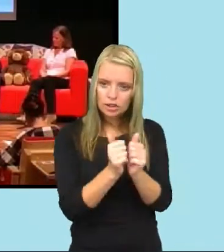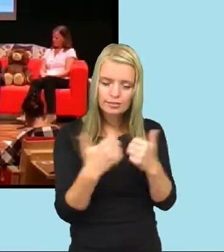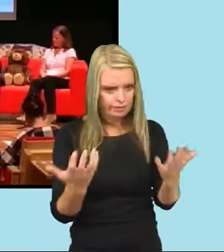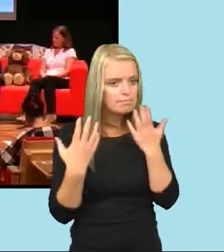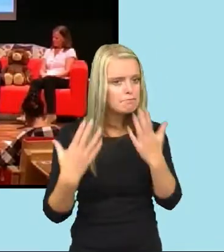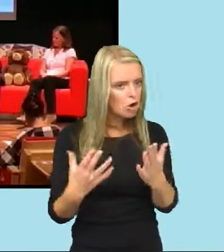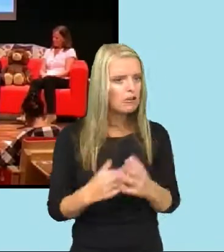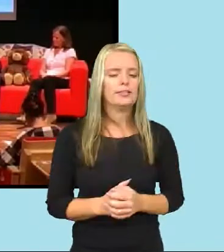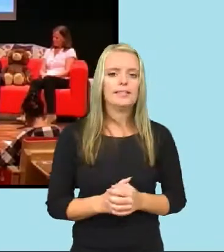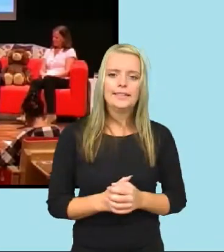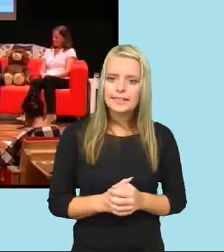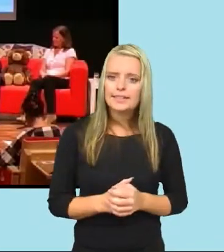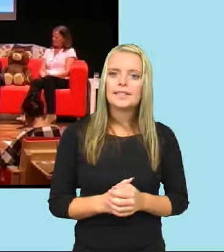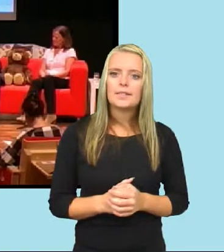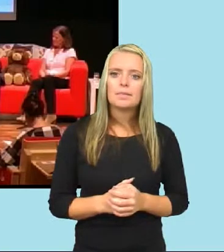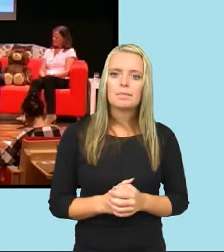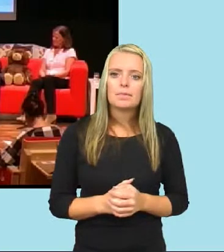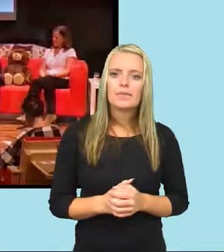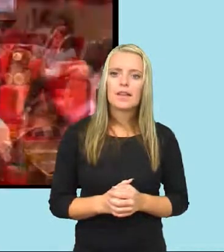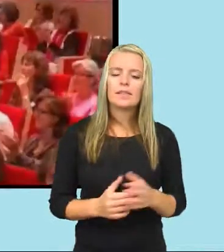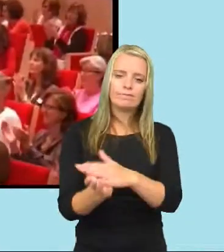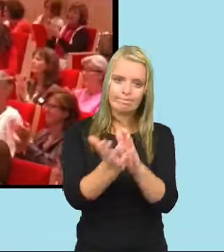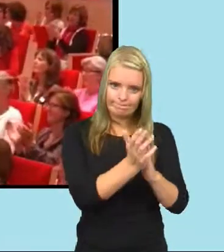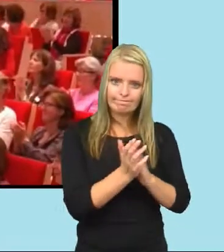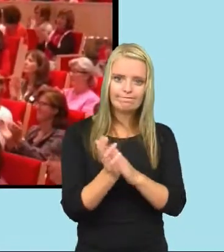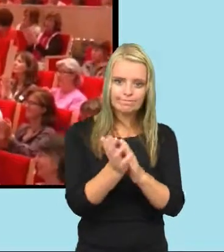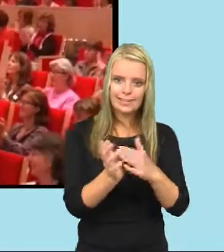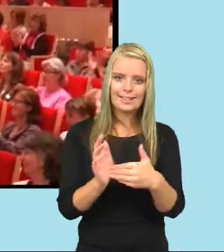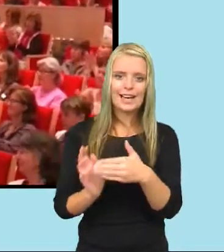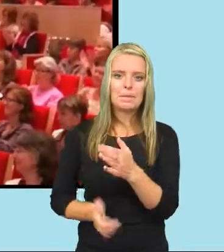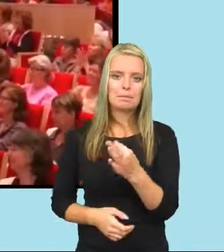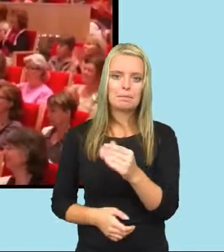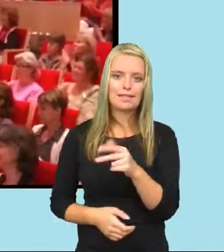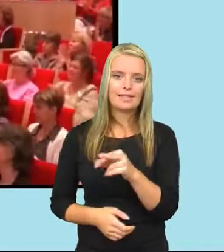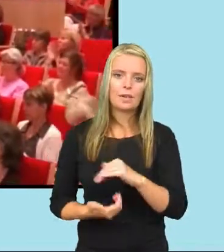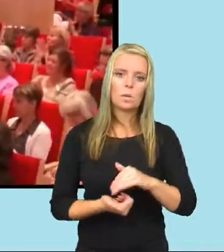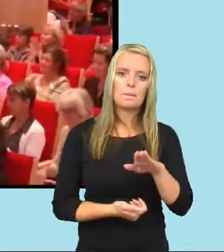konklusion av det här. Ge en jättevarm applåd till Peter och Mia.